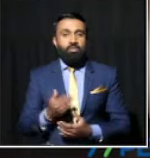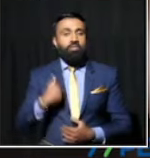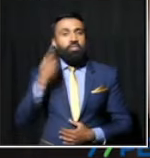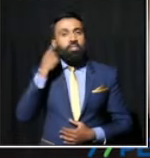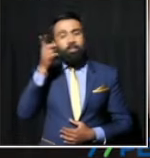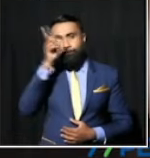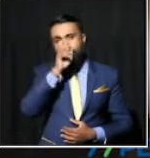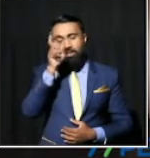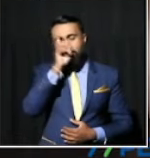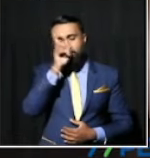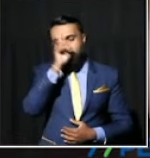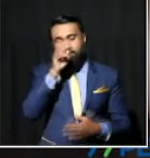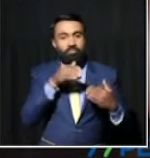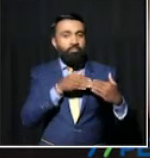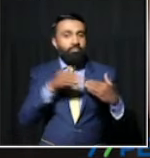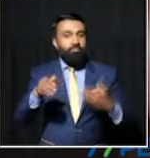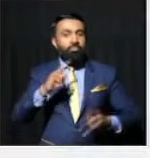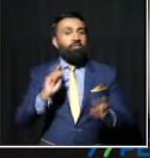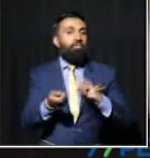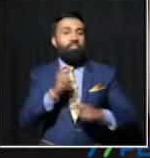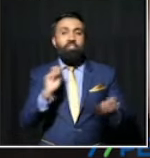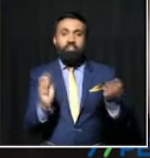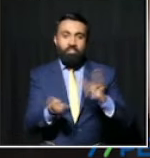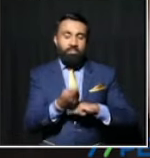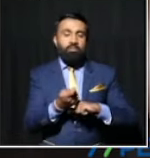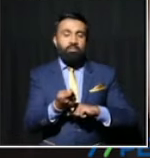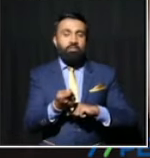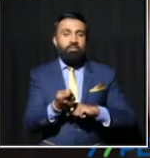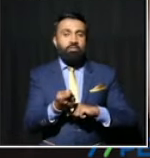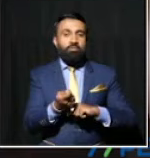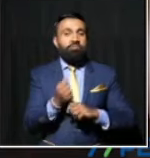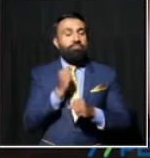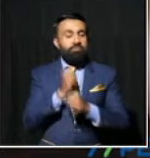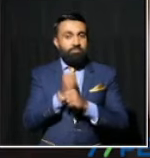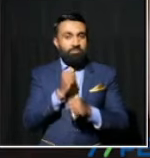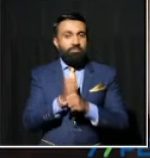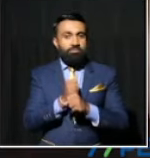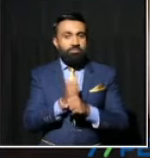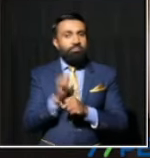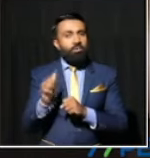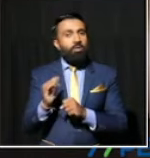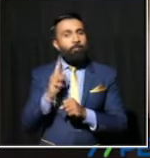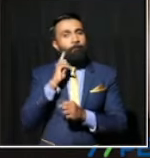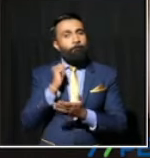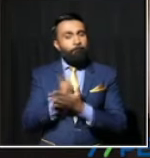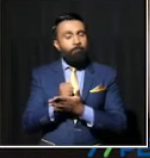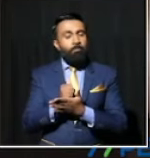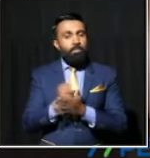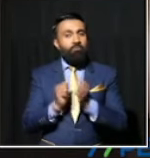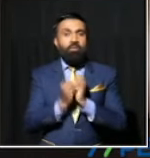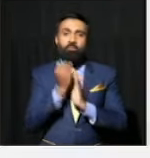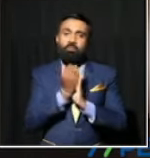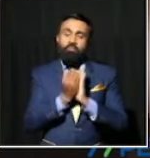තිස්සේ මේ රටේ ක්‍රිකට් කියා මං හිතන්නේ මේ ආණ්ඩුව අපහසුතාවයට පත් කරන වැඩපිළිවෙලක් තමයි පෞගේ